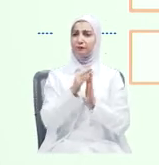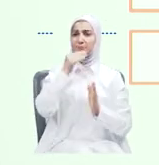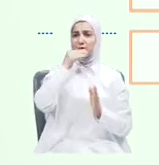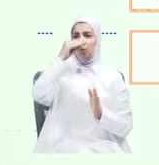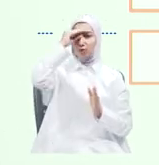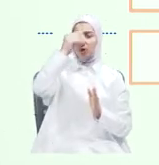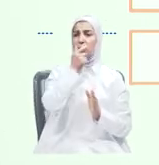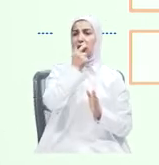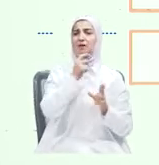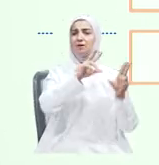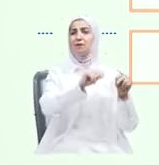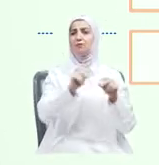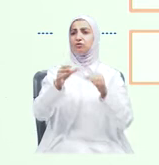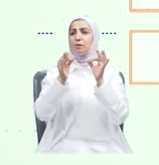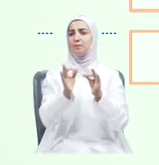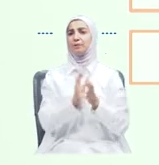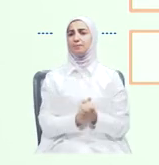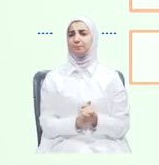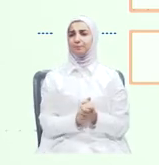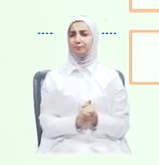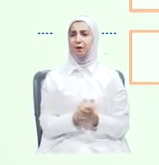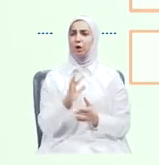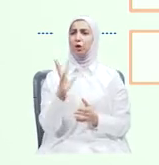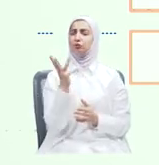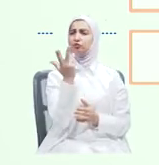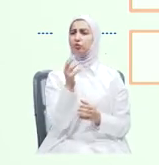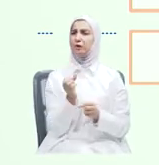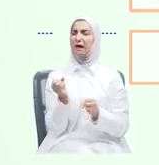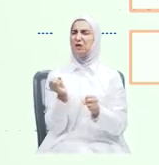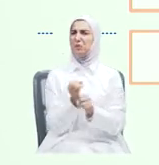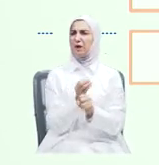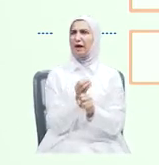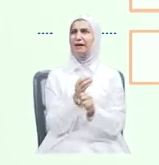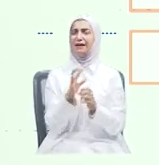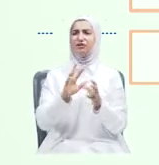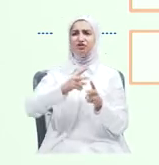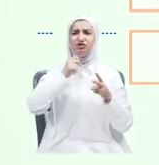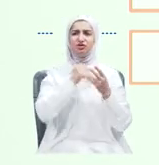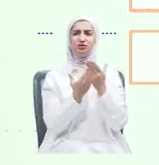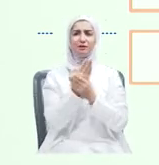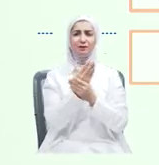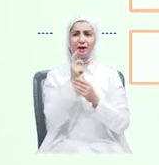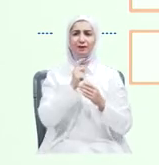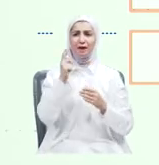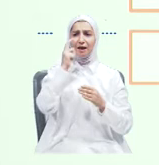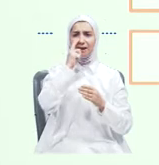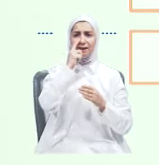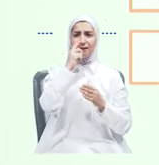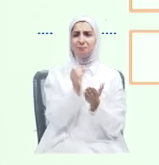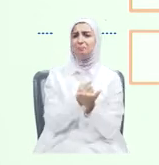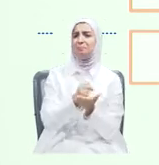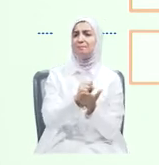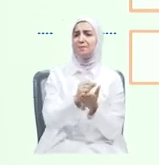القرآن والسنة، أيضاً تنقية الدين مما علق به من شوائب وبدع، واعتبار القرآن